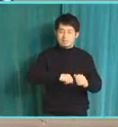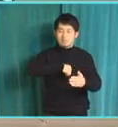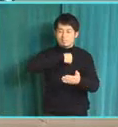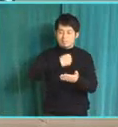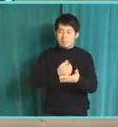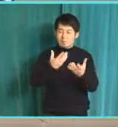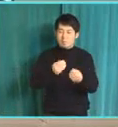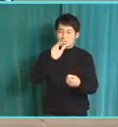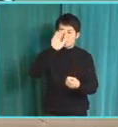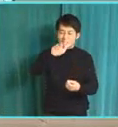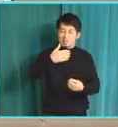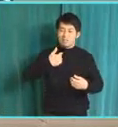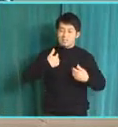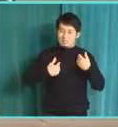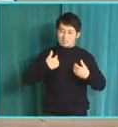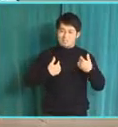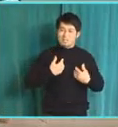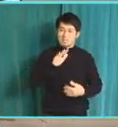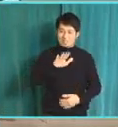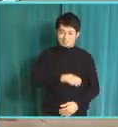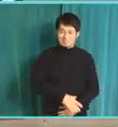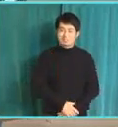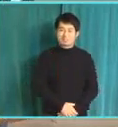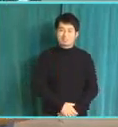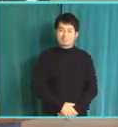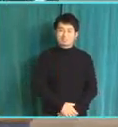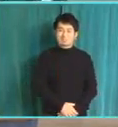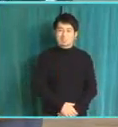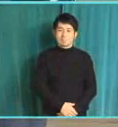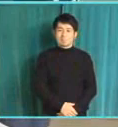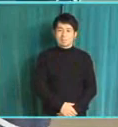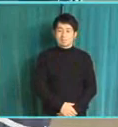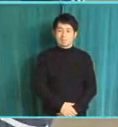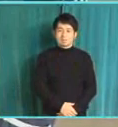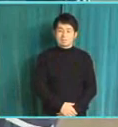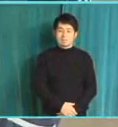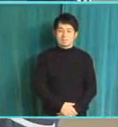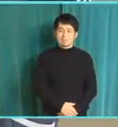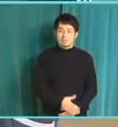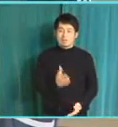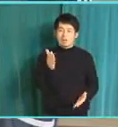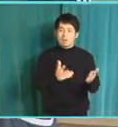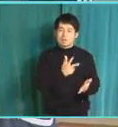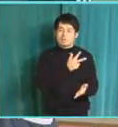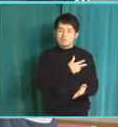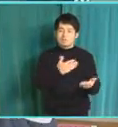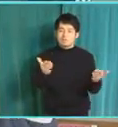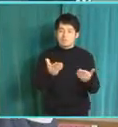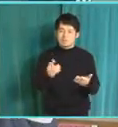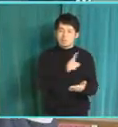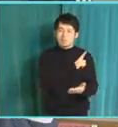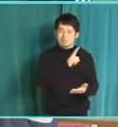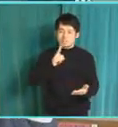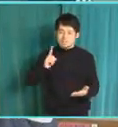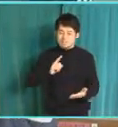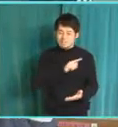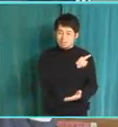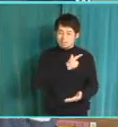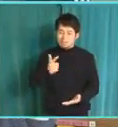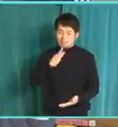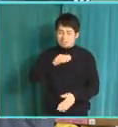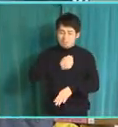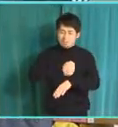ったという達成感がとてもあります。 本当に保育士さんのお仕事、朝から晩まで多岐にわたります